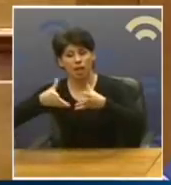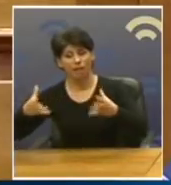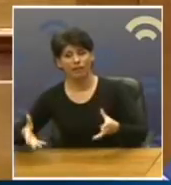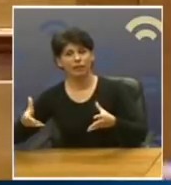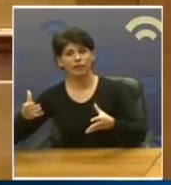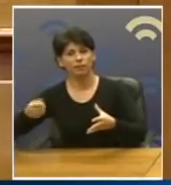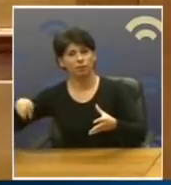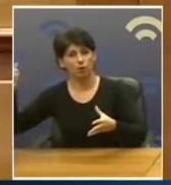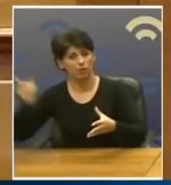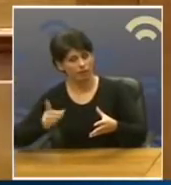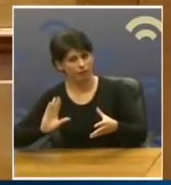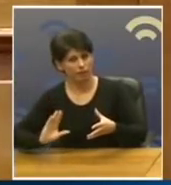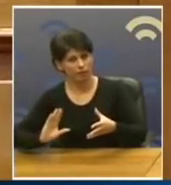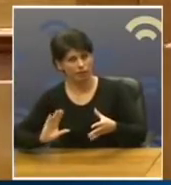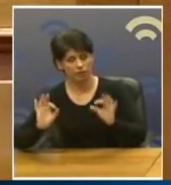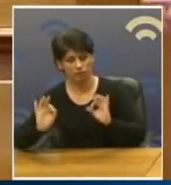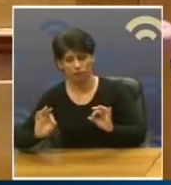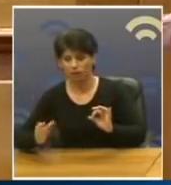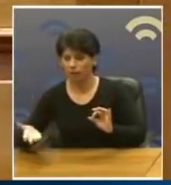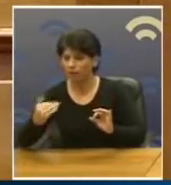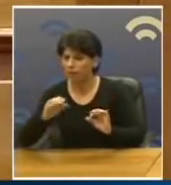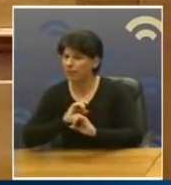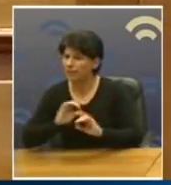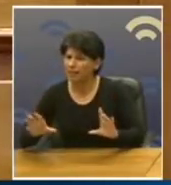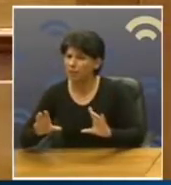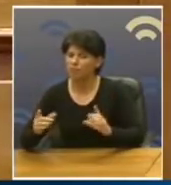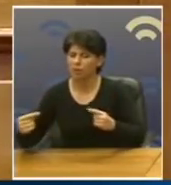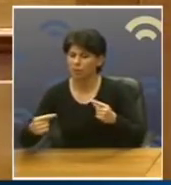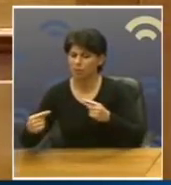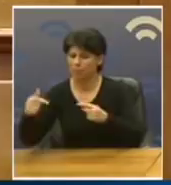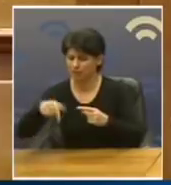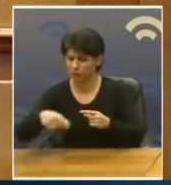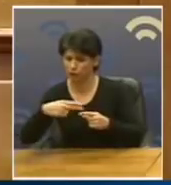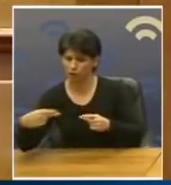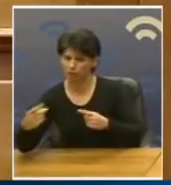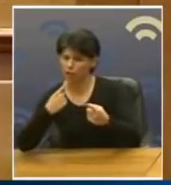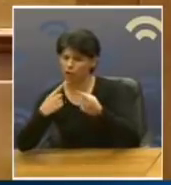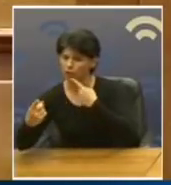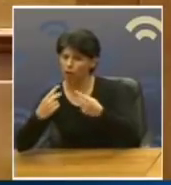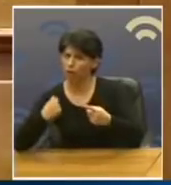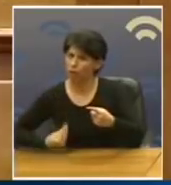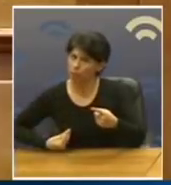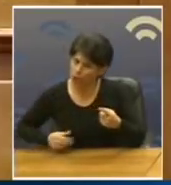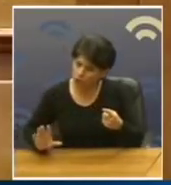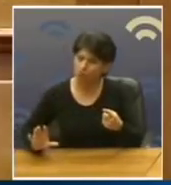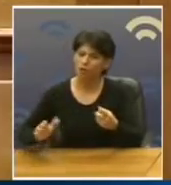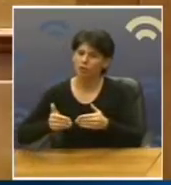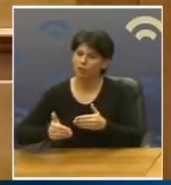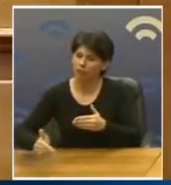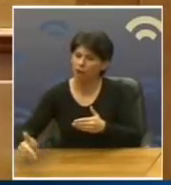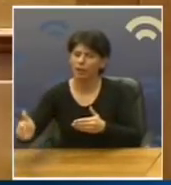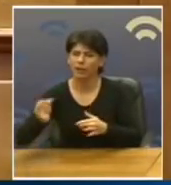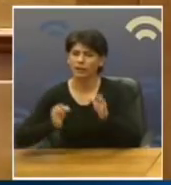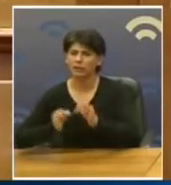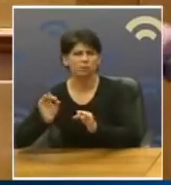πλειοψηφίας. Και μάλιστα δεν υπήρξε καμία αντιπαράθεση επ' αυτού στο διάλογο το δημόσιο, κατά τη διάρκεια της συζήτησης,